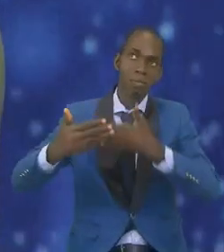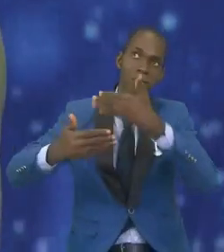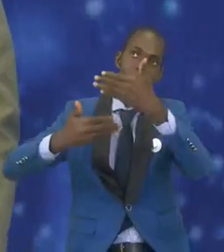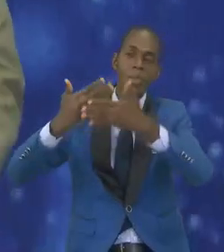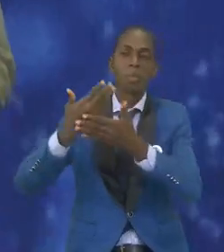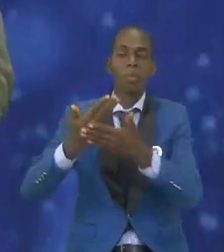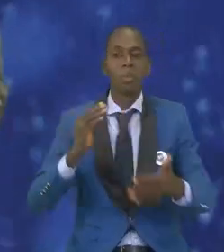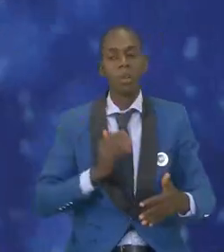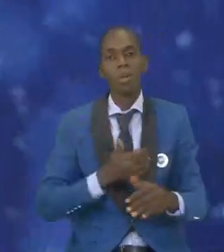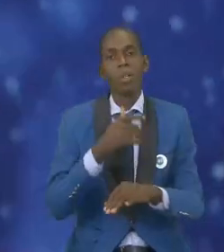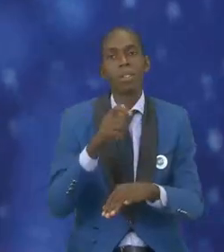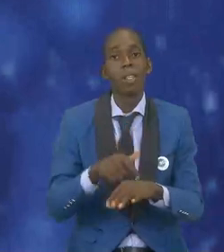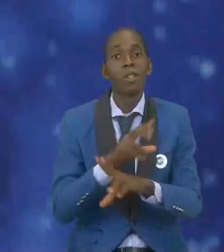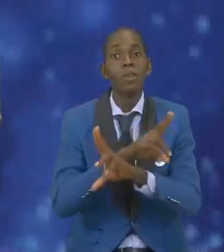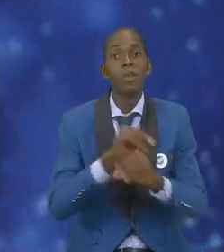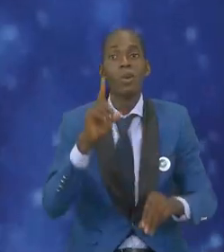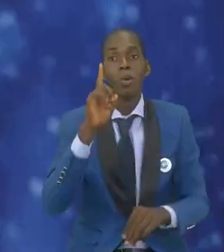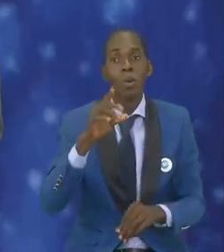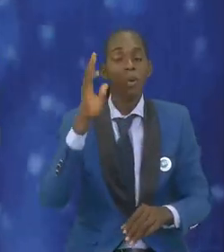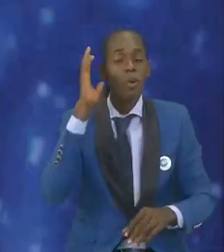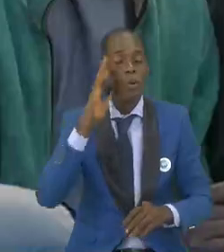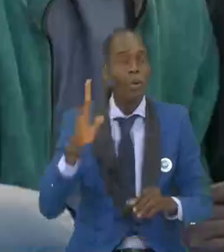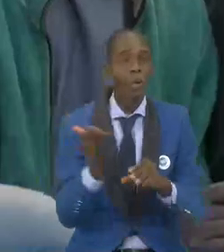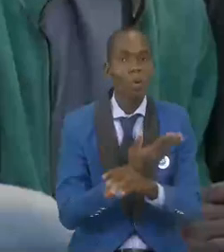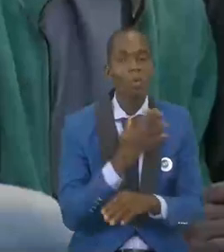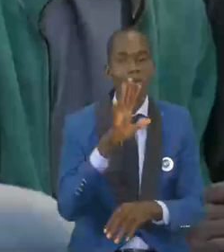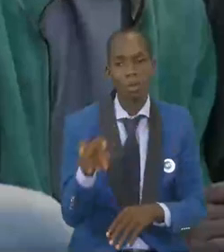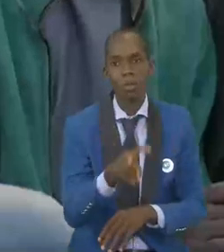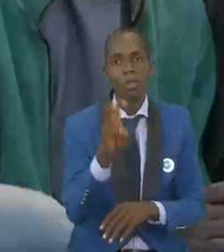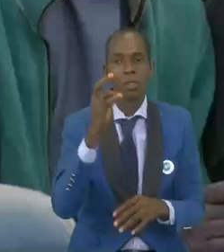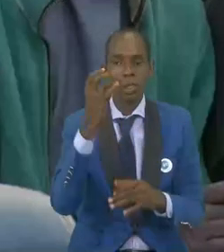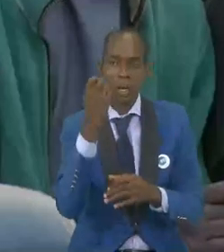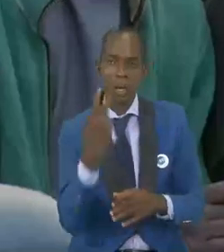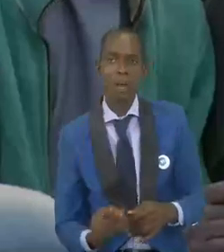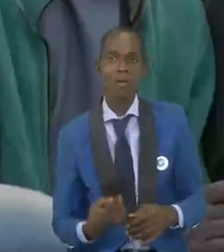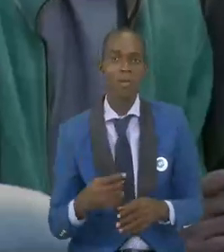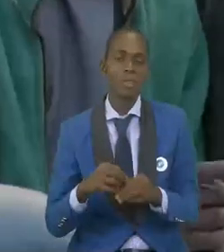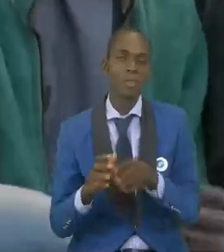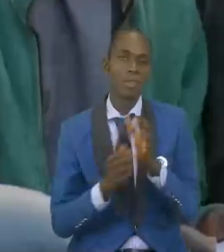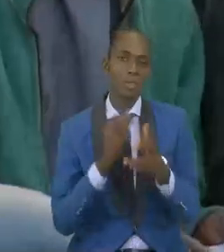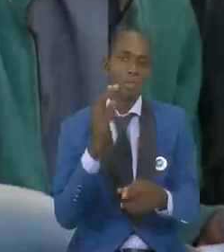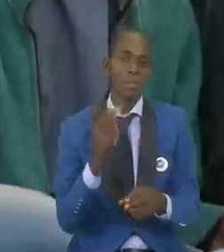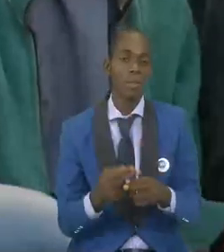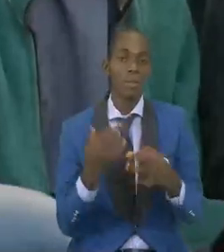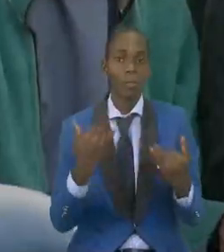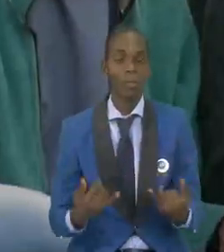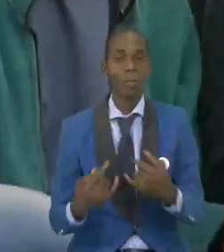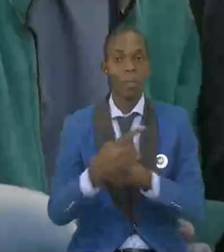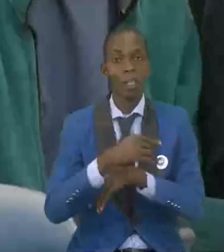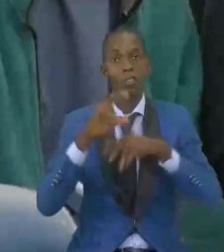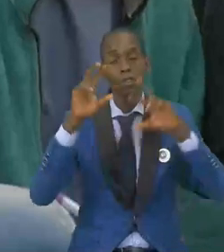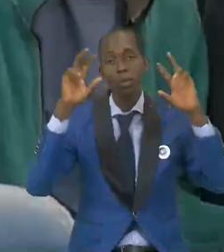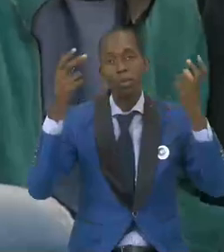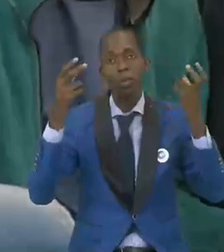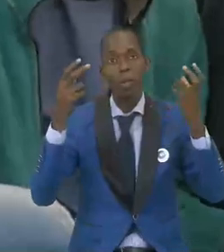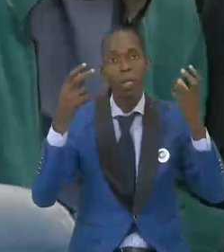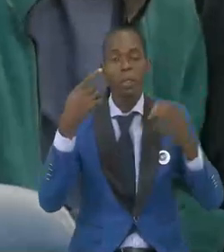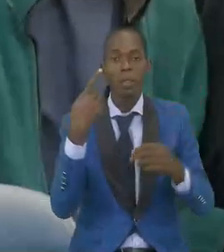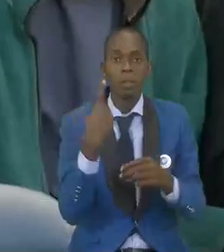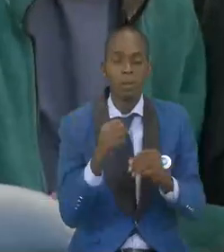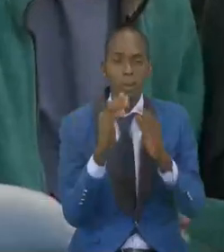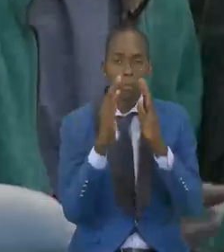faire notre succès qui peut mettre fin à notre progrès devant avant leur ne t'en fais pas personne ne va écouter ton voyage